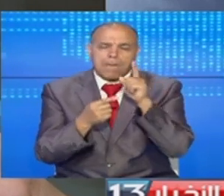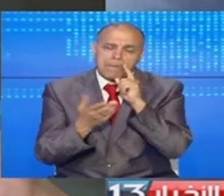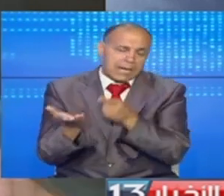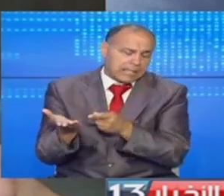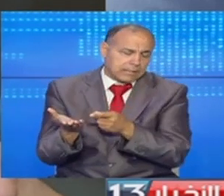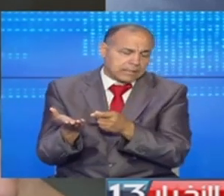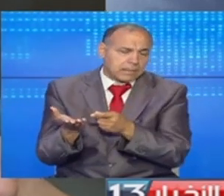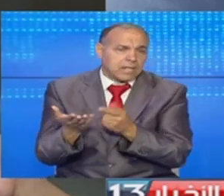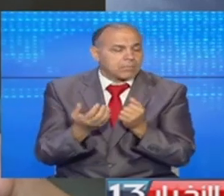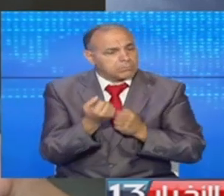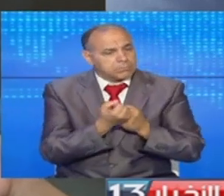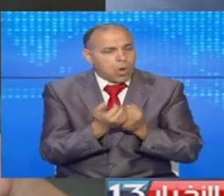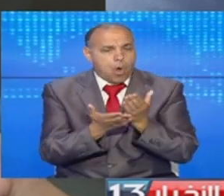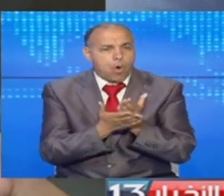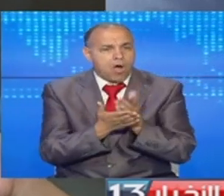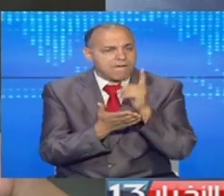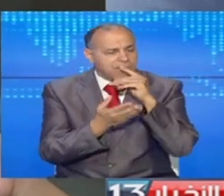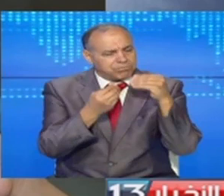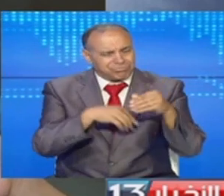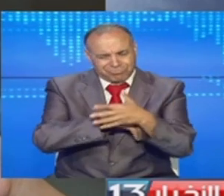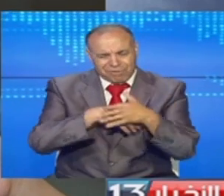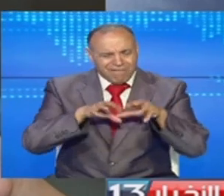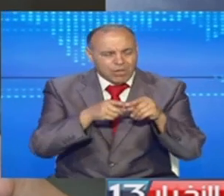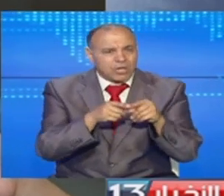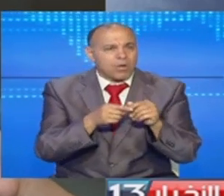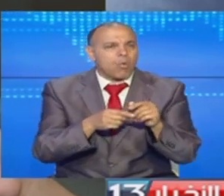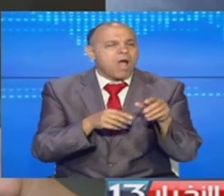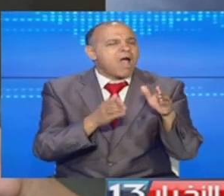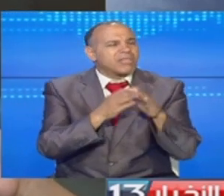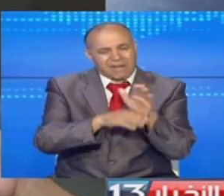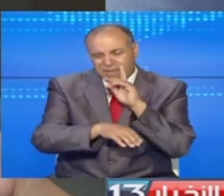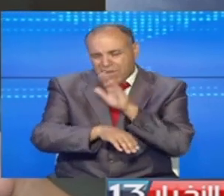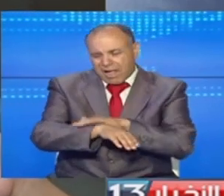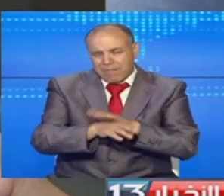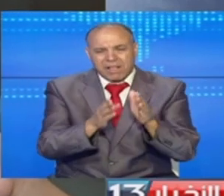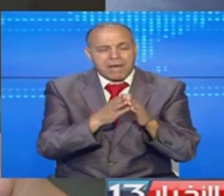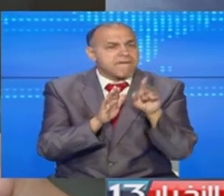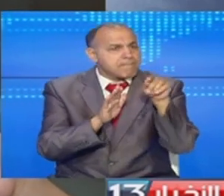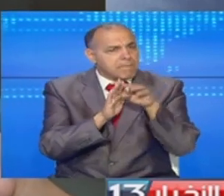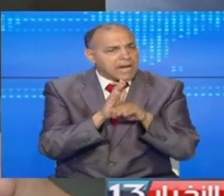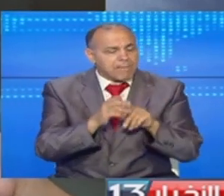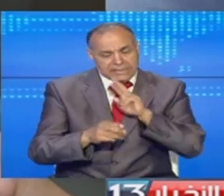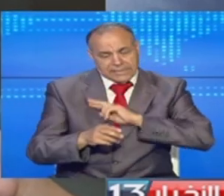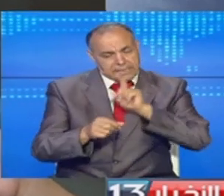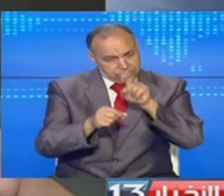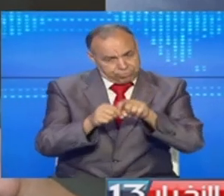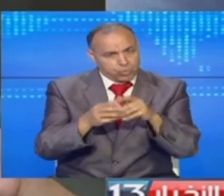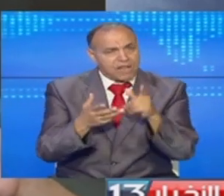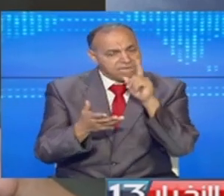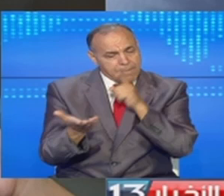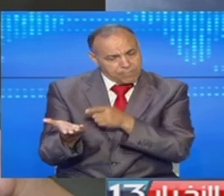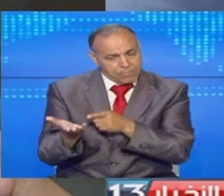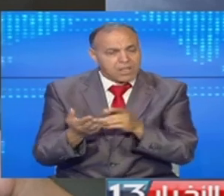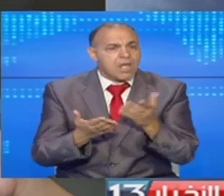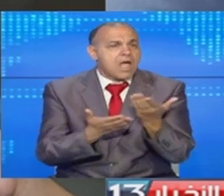على النساء. ندعم حقوق الفئات الهشة على غرار معينات المنزليات، على غرار وضع منظومة للضمان الاجتماعي لفئات النساء،